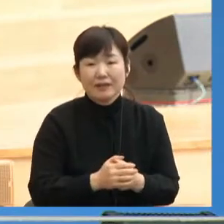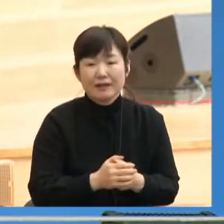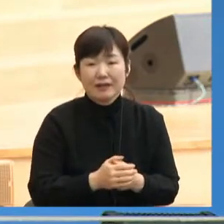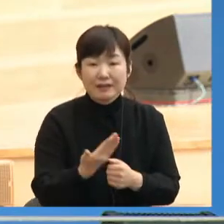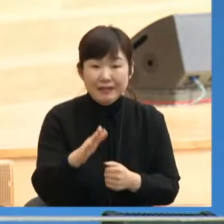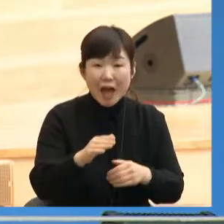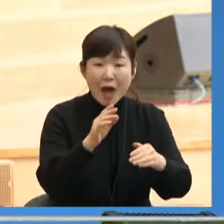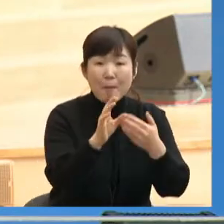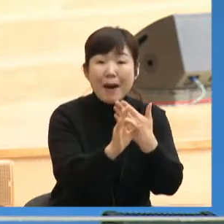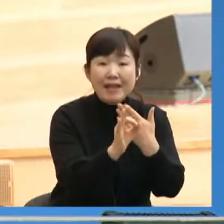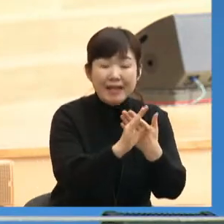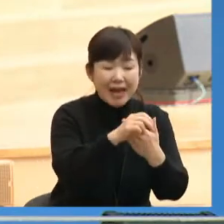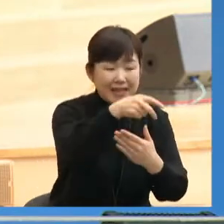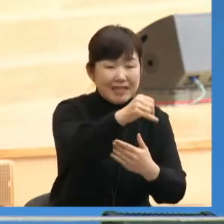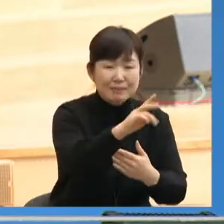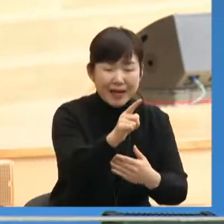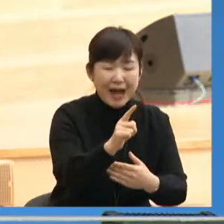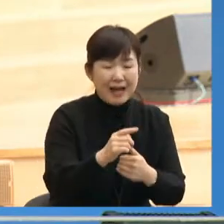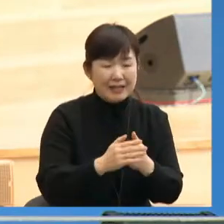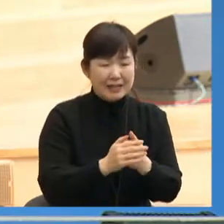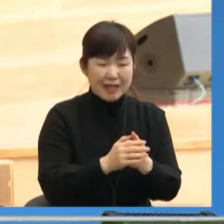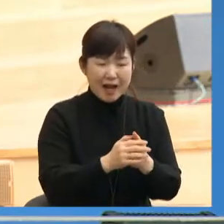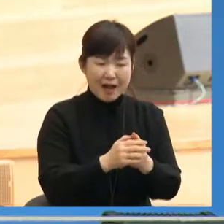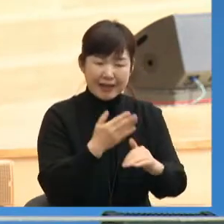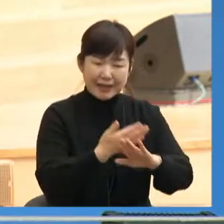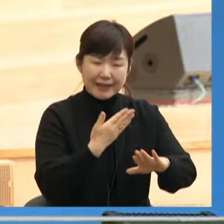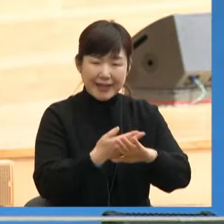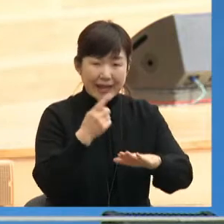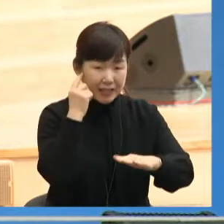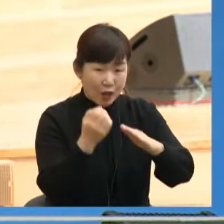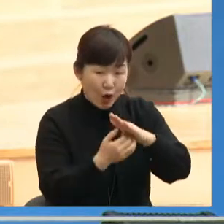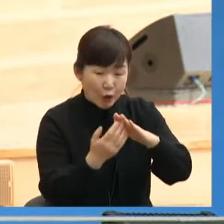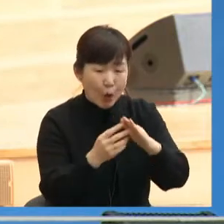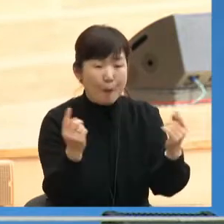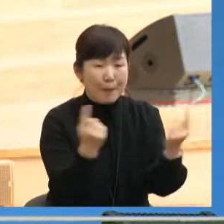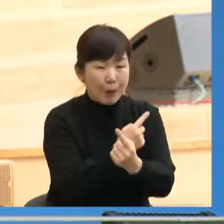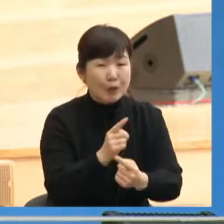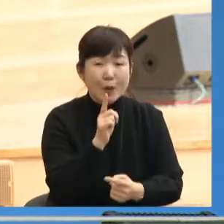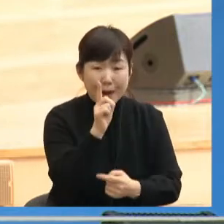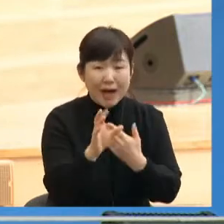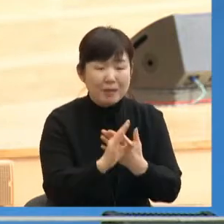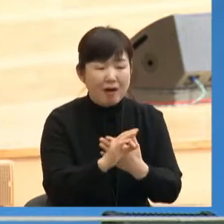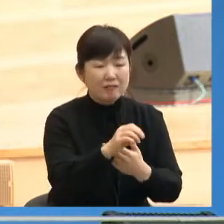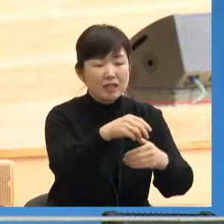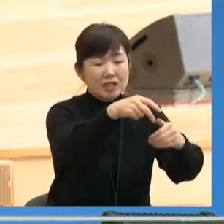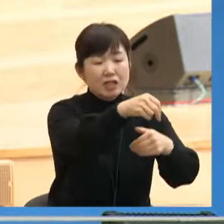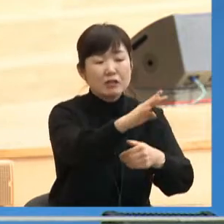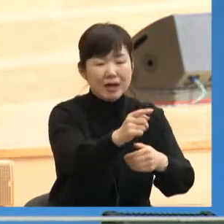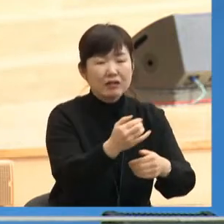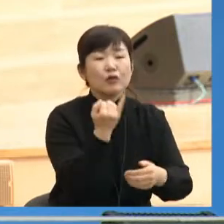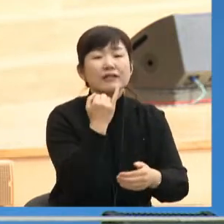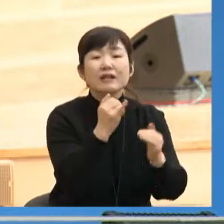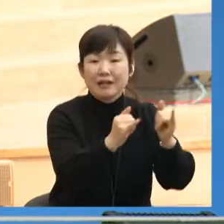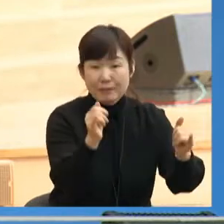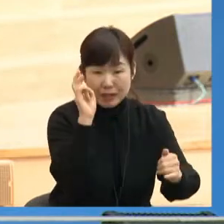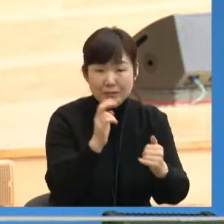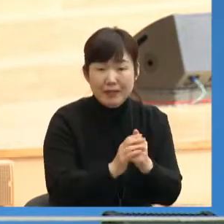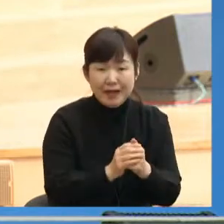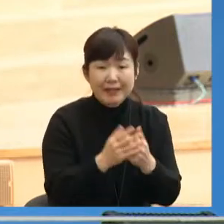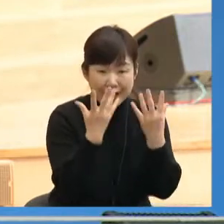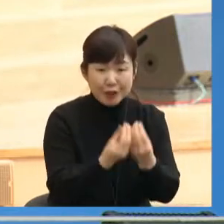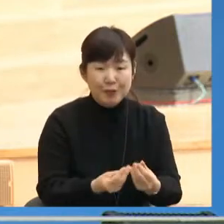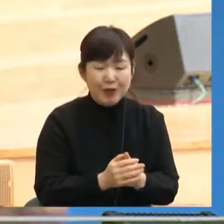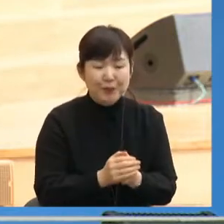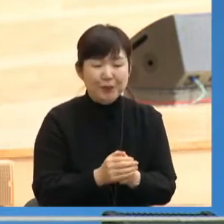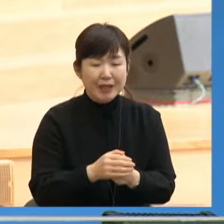만약 시바가 이런 의도가 아니라 어떤 의도로, 이런 의도로 바꿔서 이야기했다면 그는 괜찮은 사람일 거예요. 어떤 의도냐?